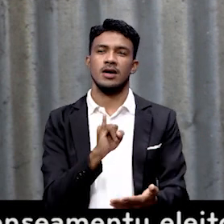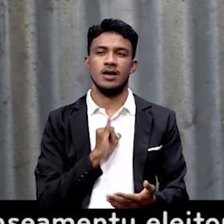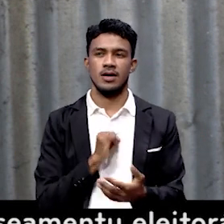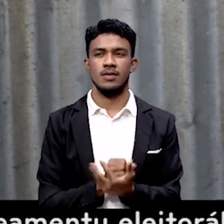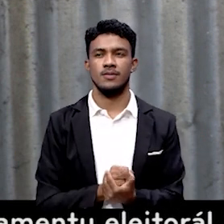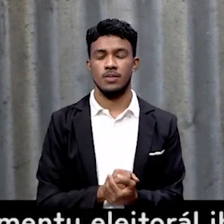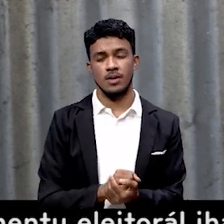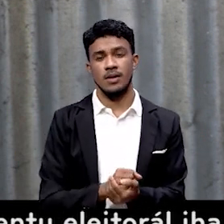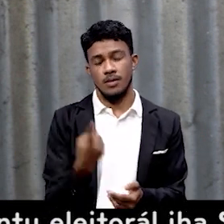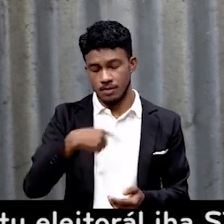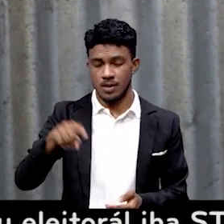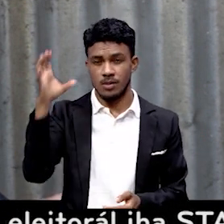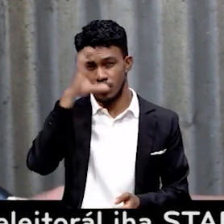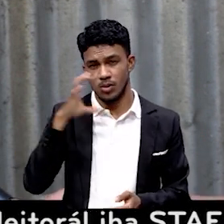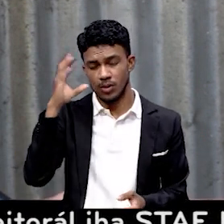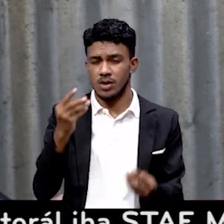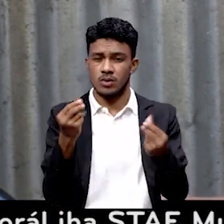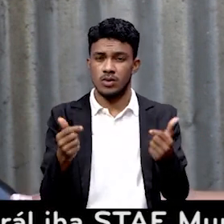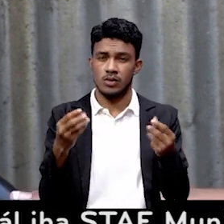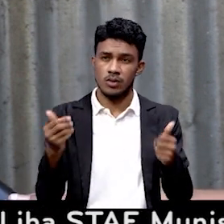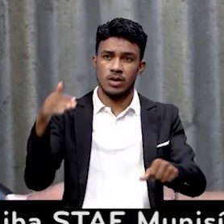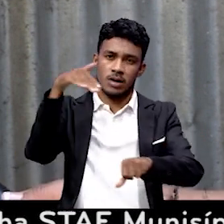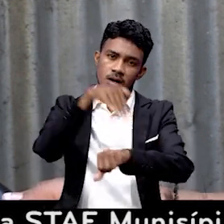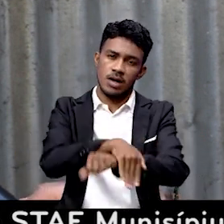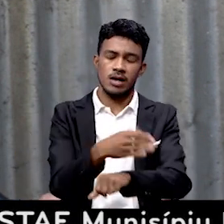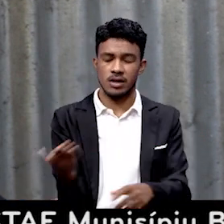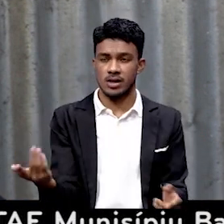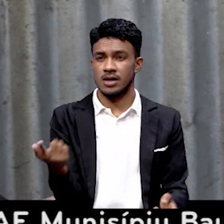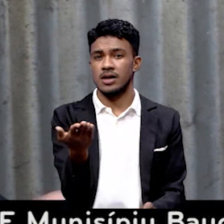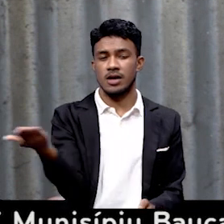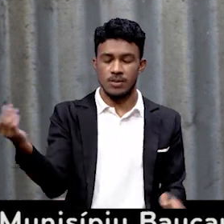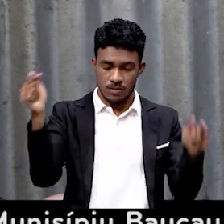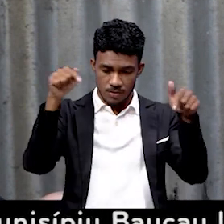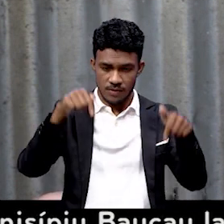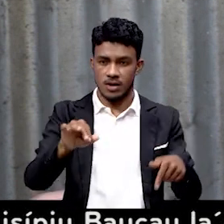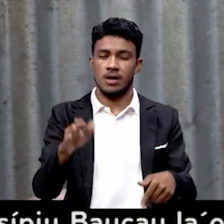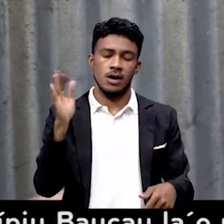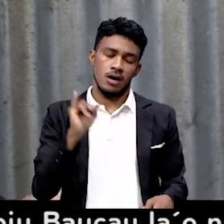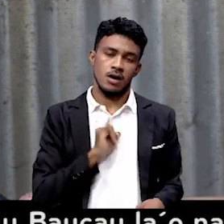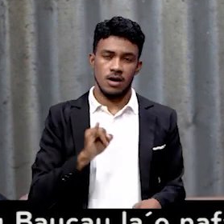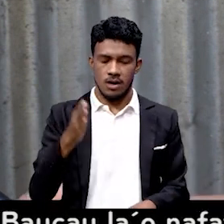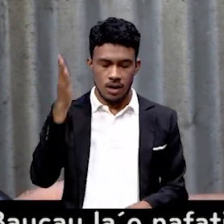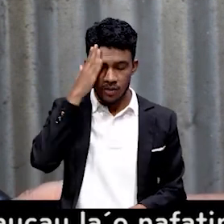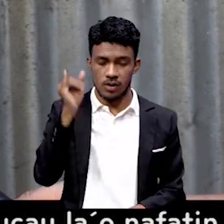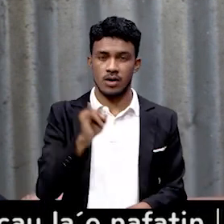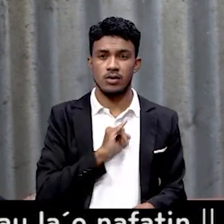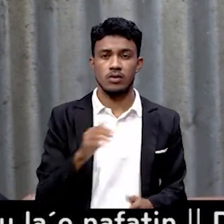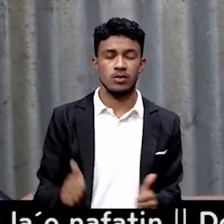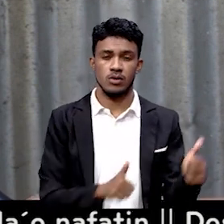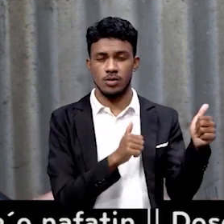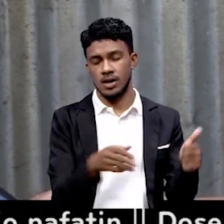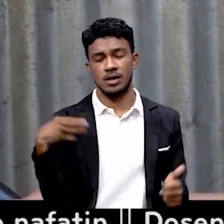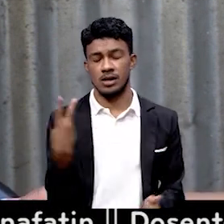babu kam tuan tuan kalan imi mai pale mi hanoi hau mi tuir bai tab